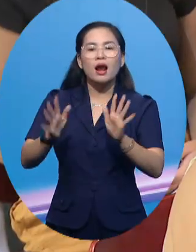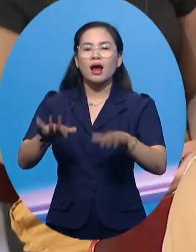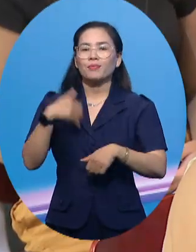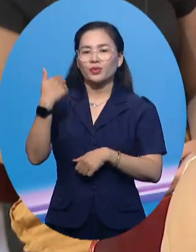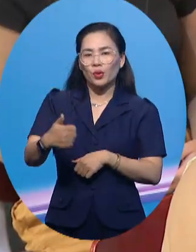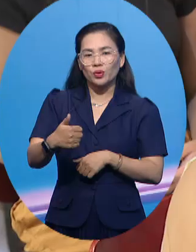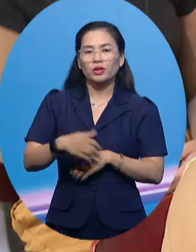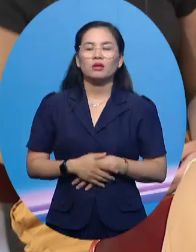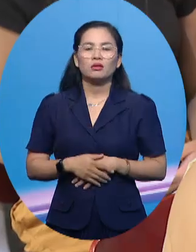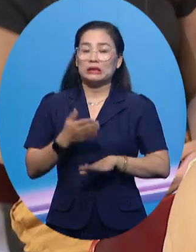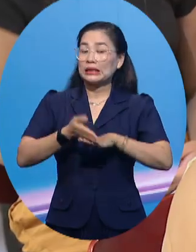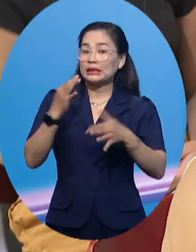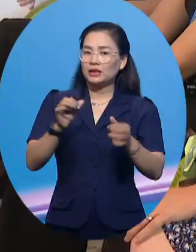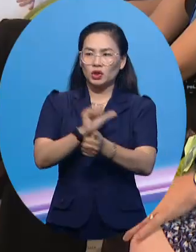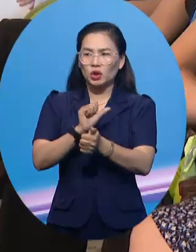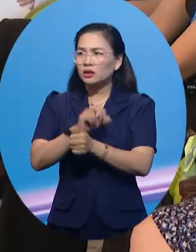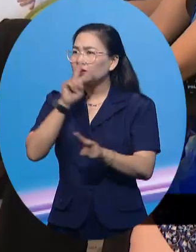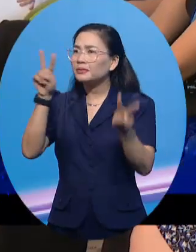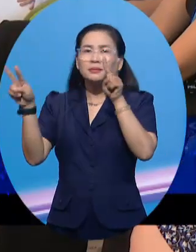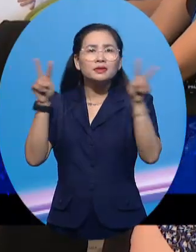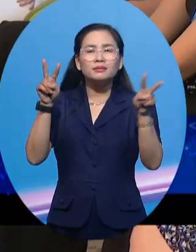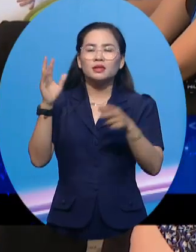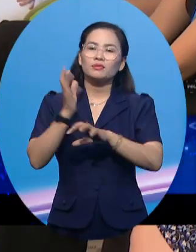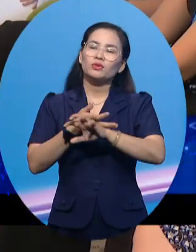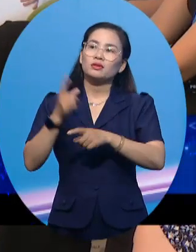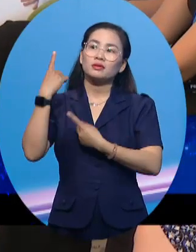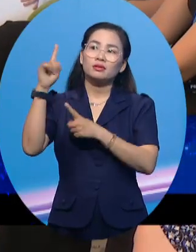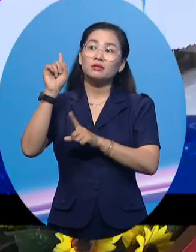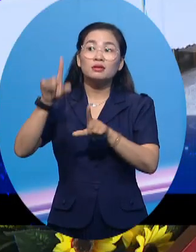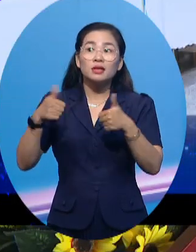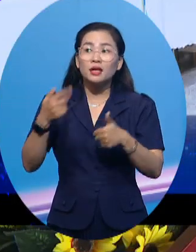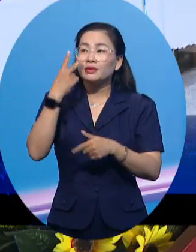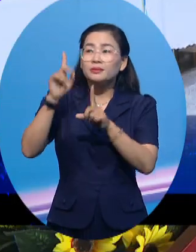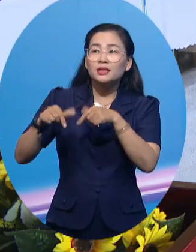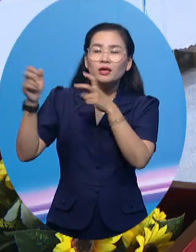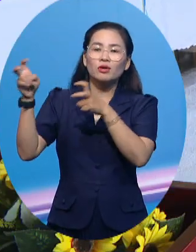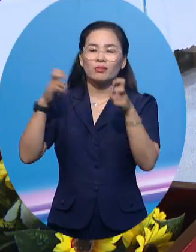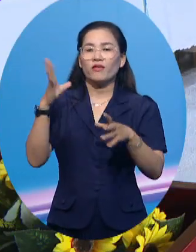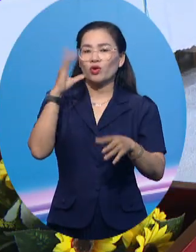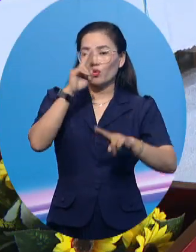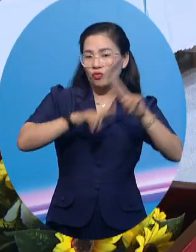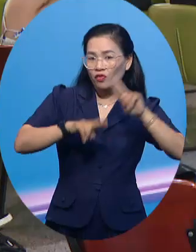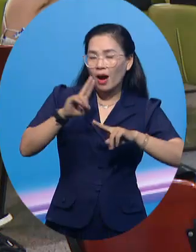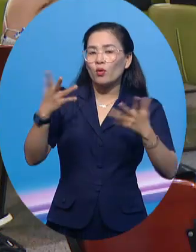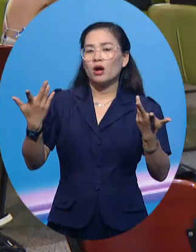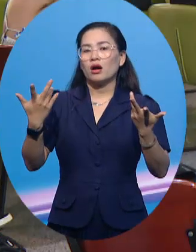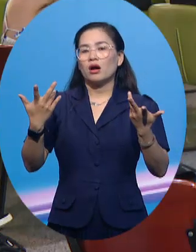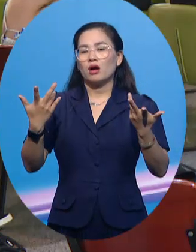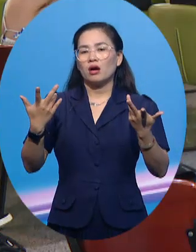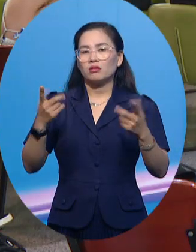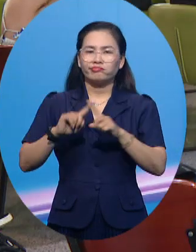định tín thác, rất cần có sự so sánh và học hỏi kinh nghiệm từ các nước có thừa nhận chế định này, cụ thể là Pháp và các nước theo truyền thống thông luật.